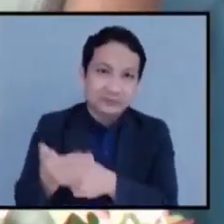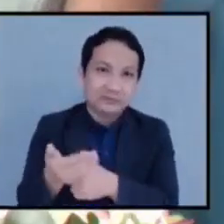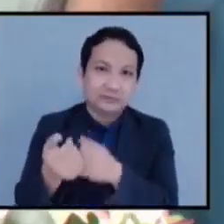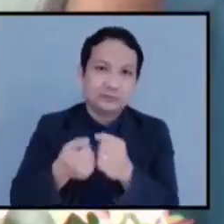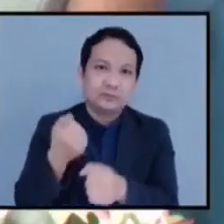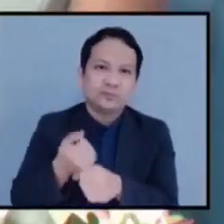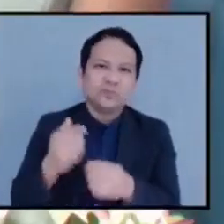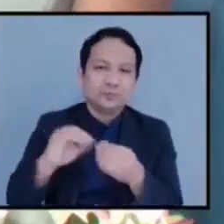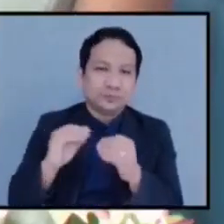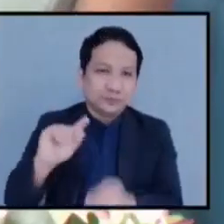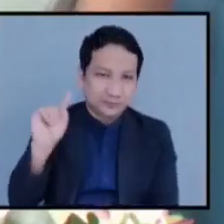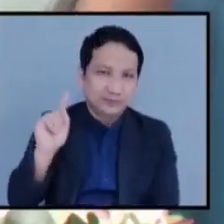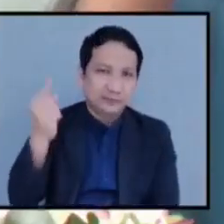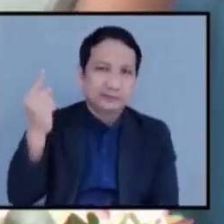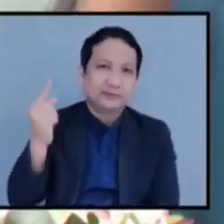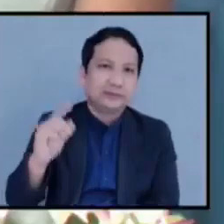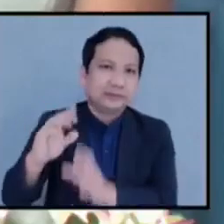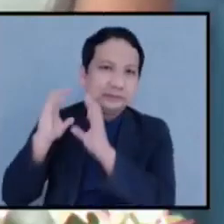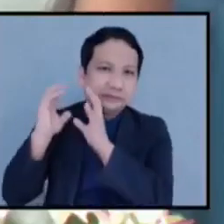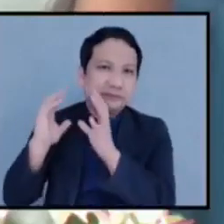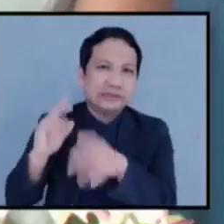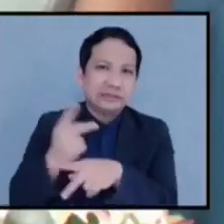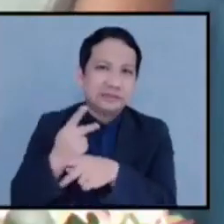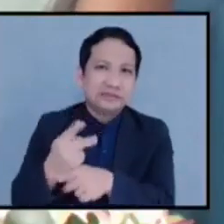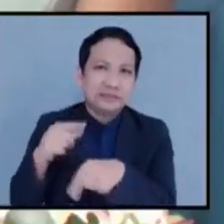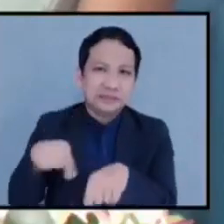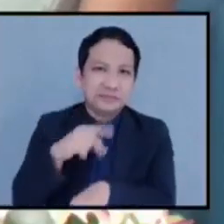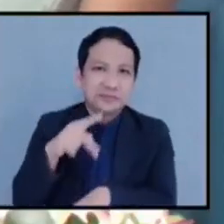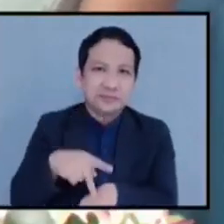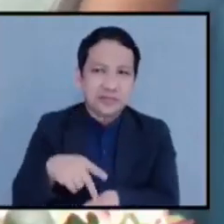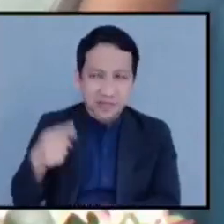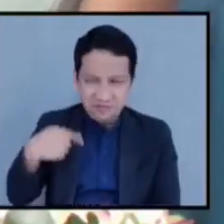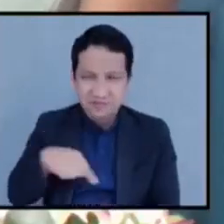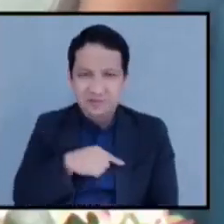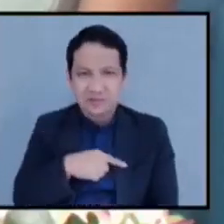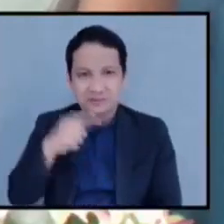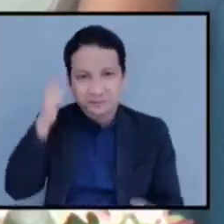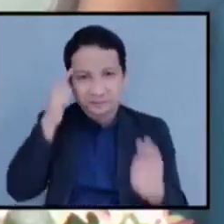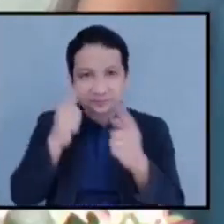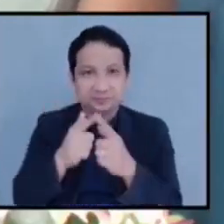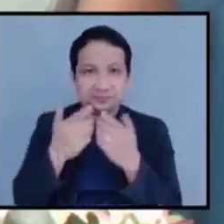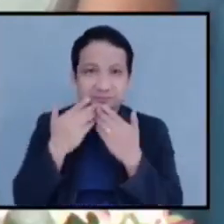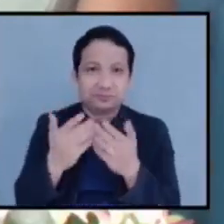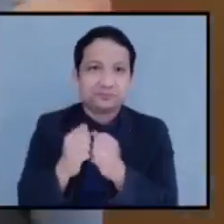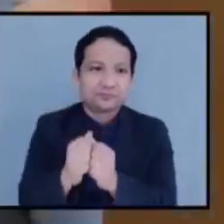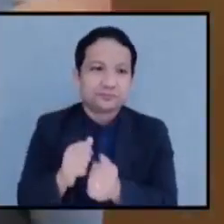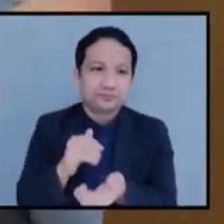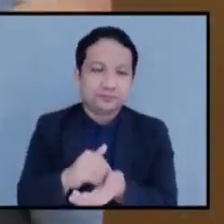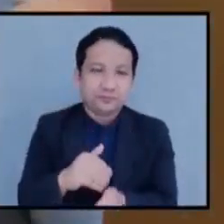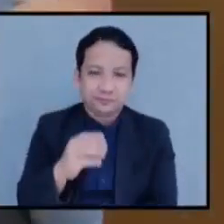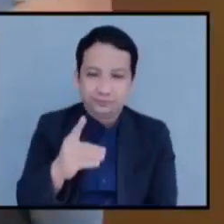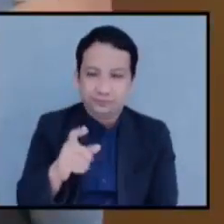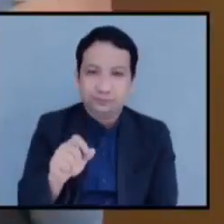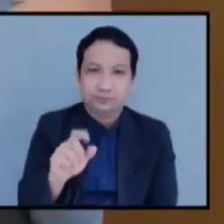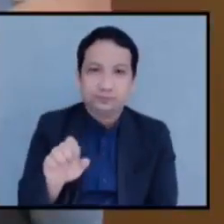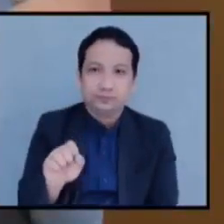1 producing coconut products. Oh, why not, diba? We look forward to that. Alright, muli, nakasama po natin si Dr. Dexter Butet at Sir